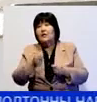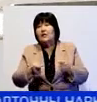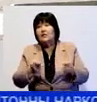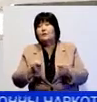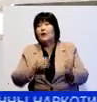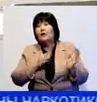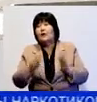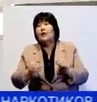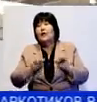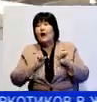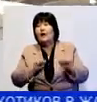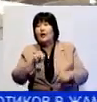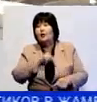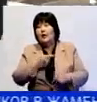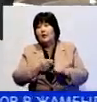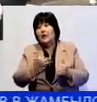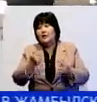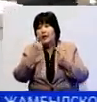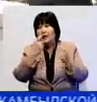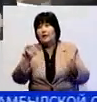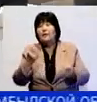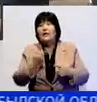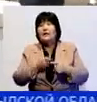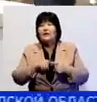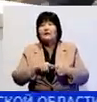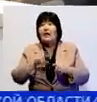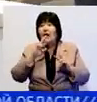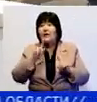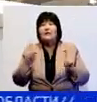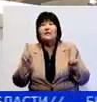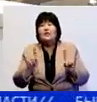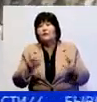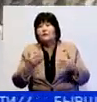правил охраны труда. На данный момент информации, чем именно отравились работники, нет.